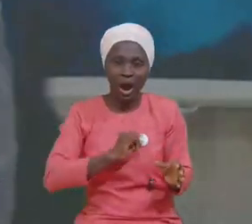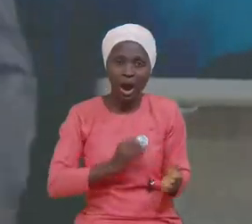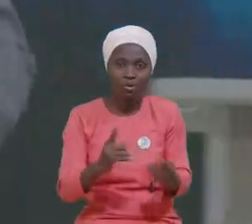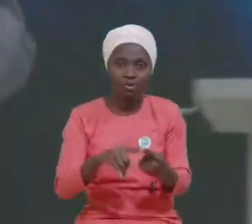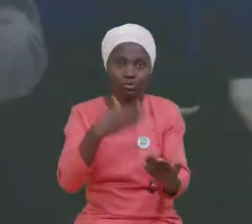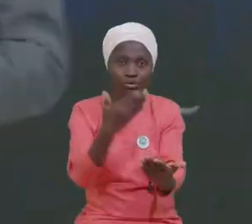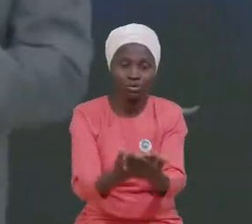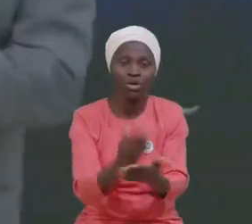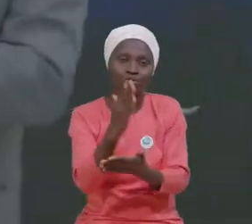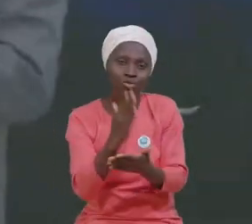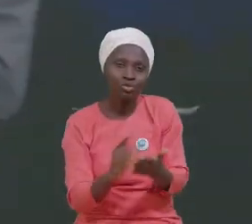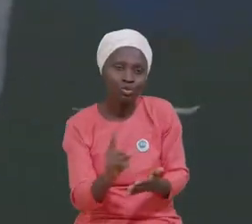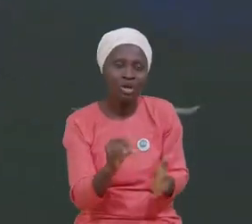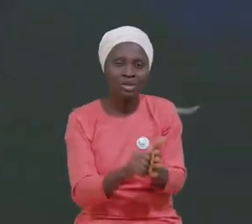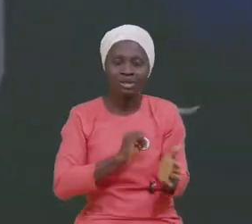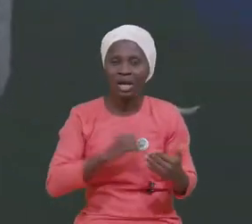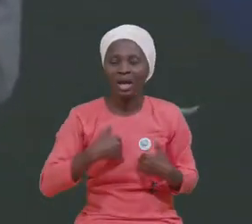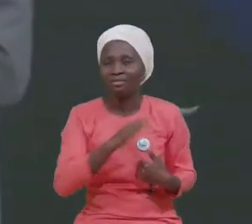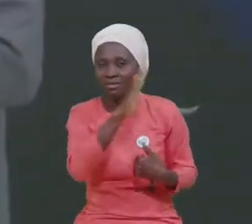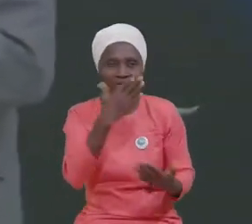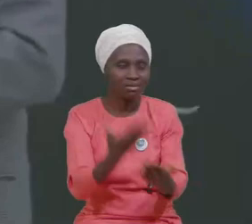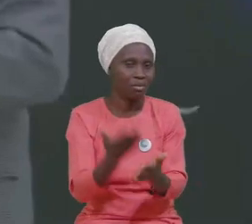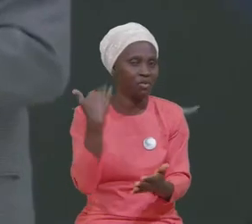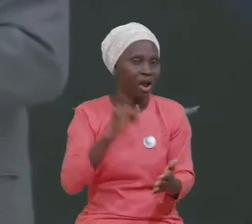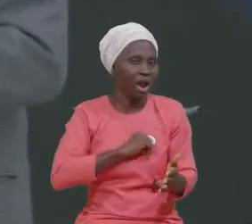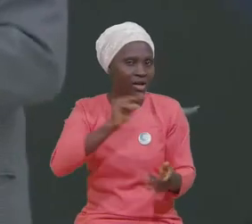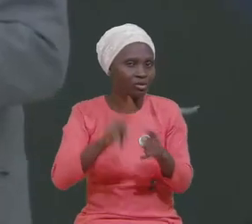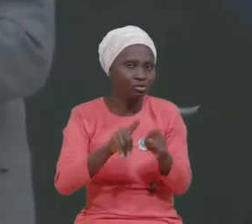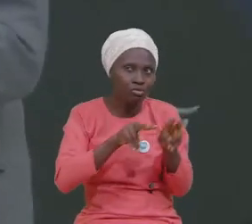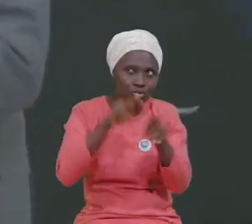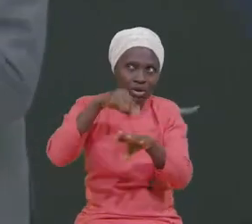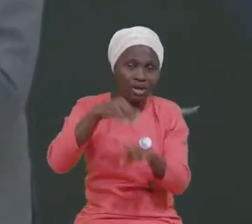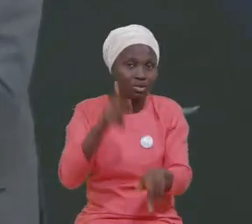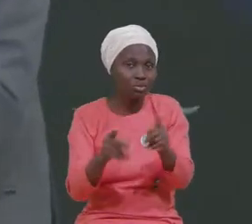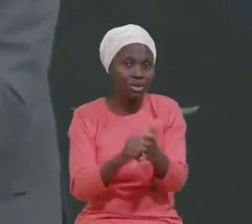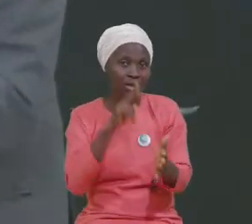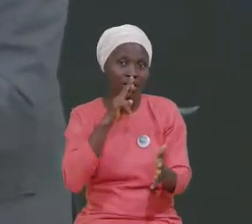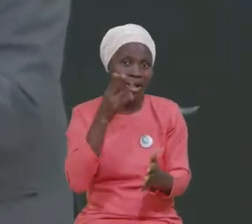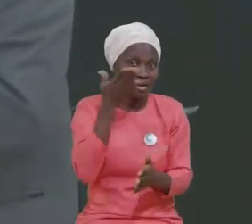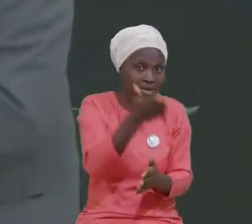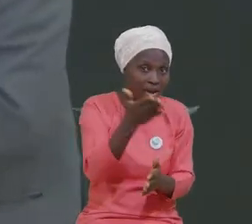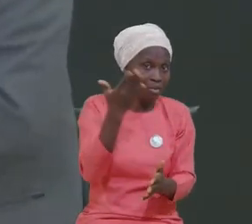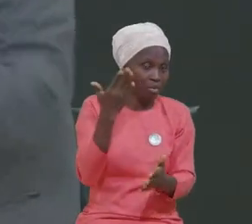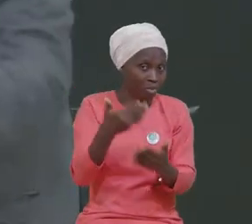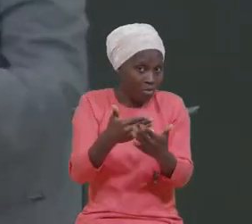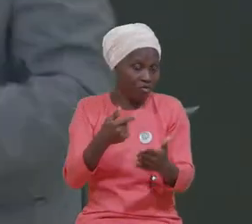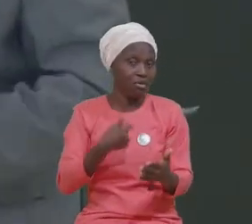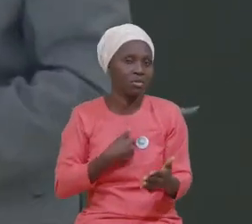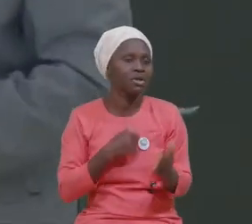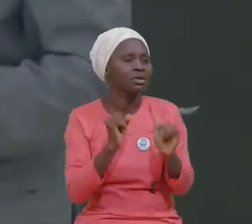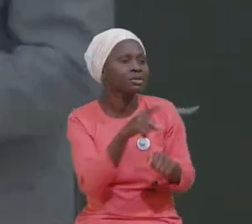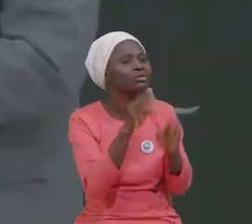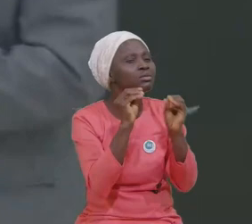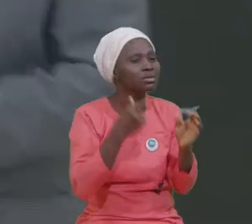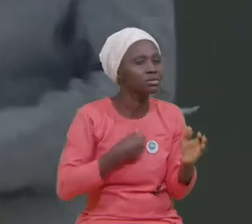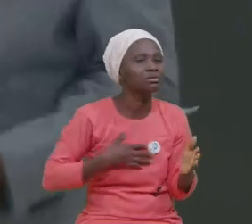part où je n'ai jamais été. Et je dois regarder ceux qui étaient là-bas avant moi. Est-ce que tu peux me dire? Est-ce que tu